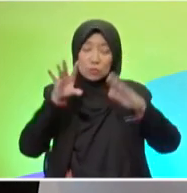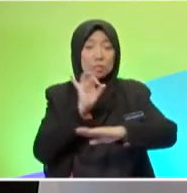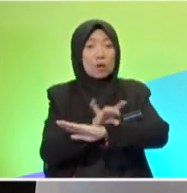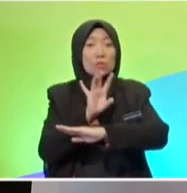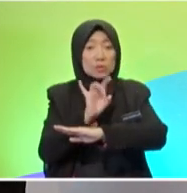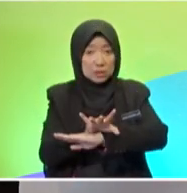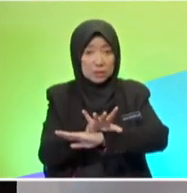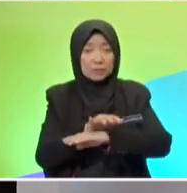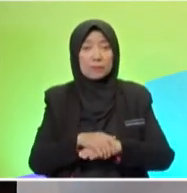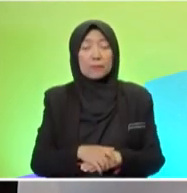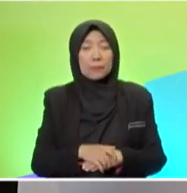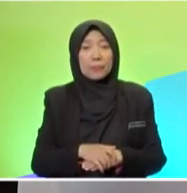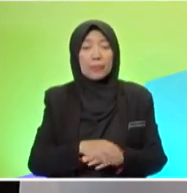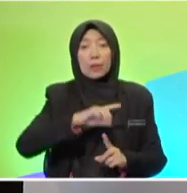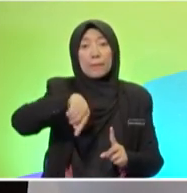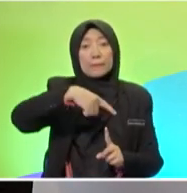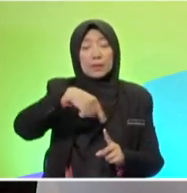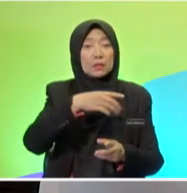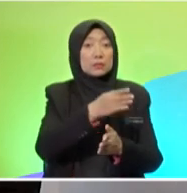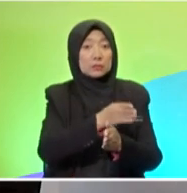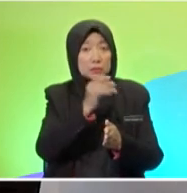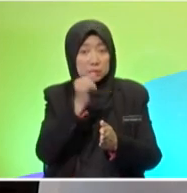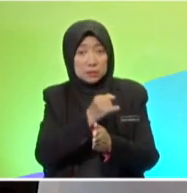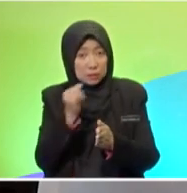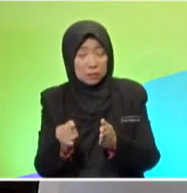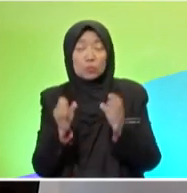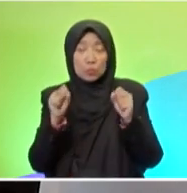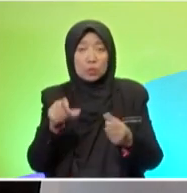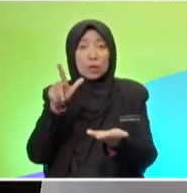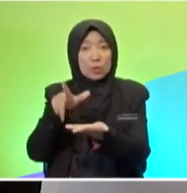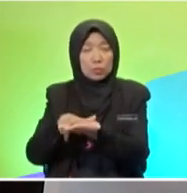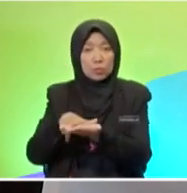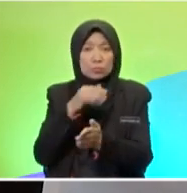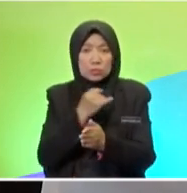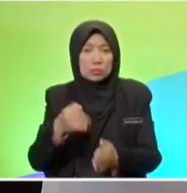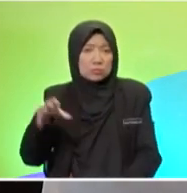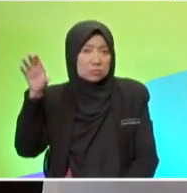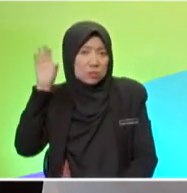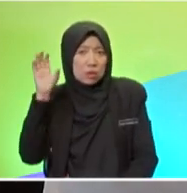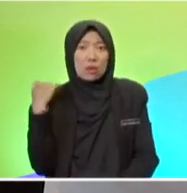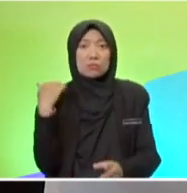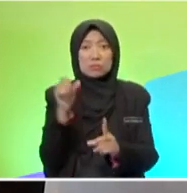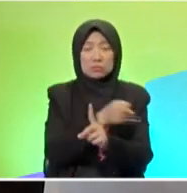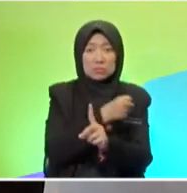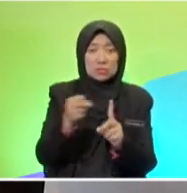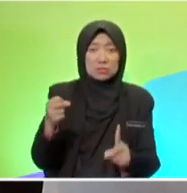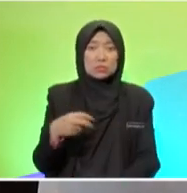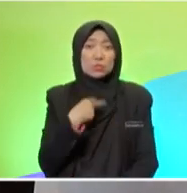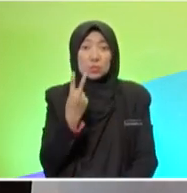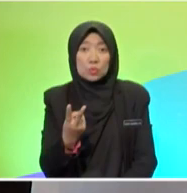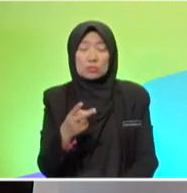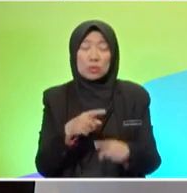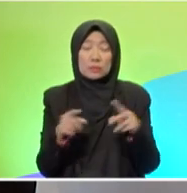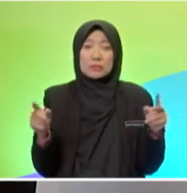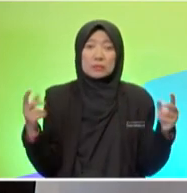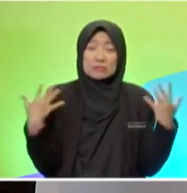bila ada jirang bukan kepada Jiran kita mungkin Jiran kita terdengar lagu perdarahan dalam rumah tapi mereka takut